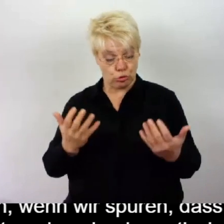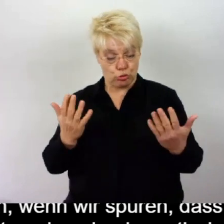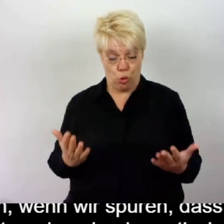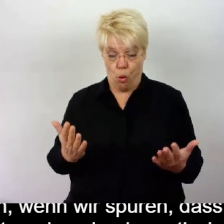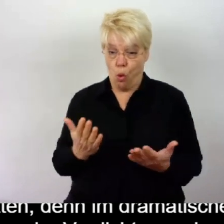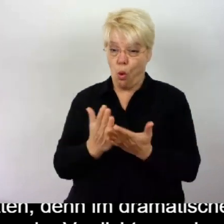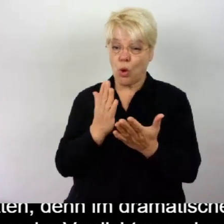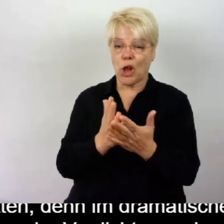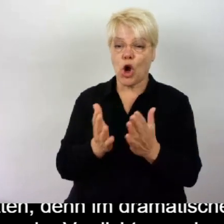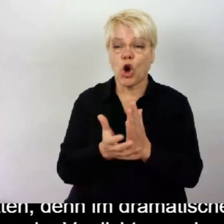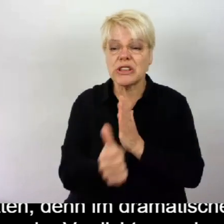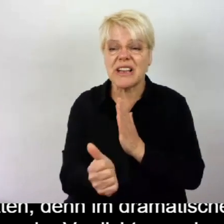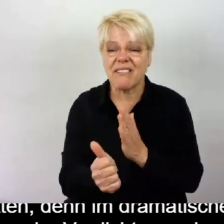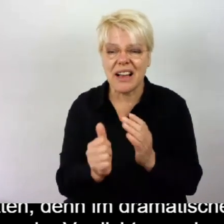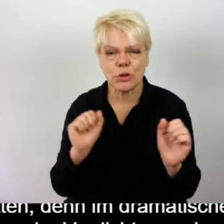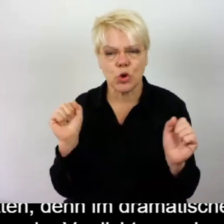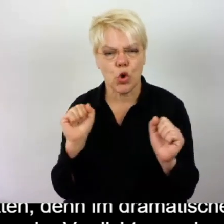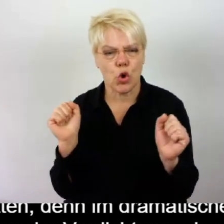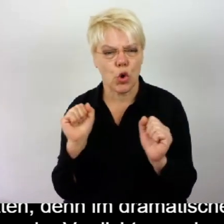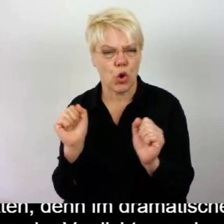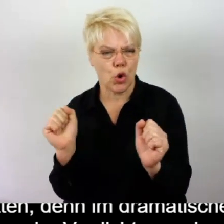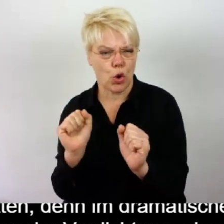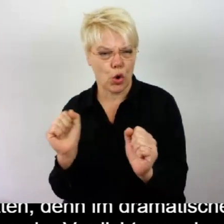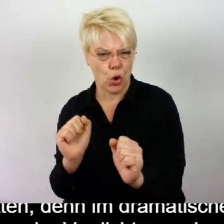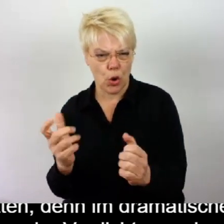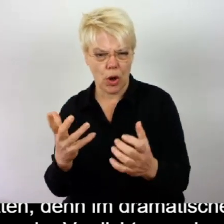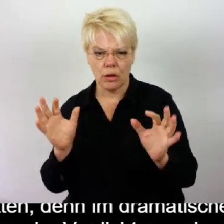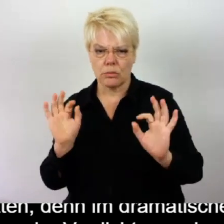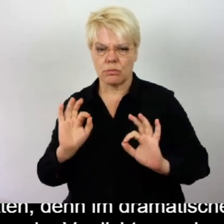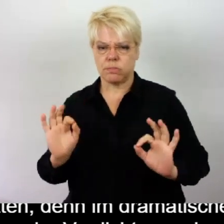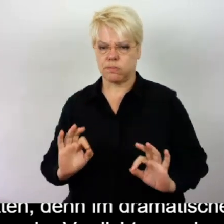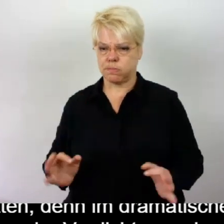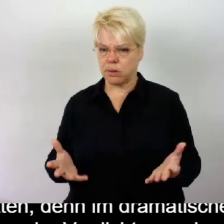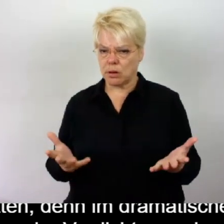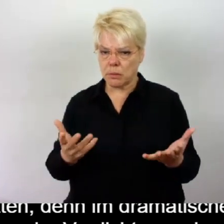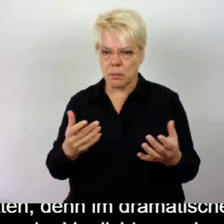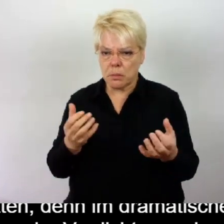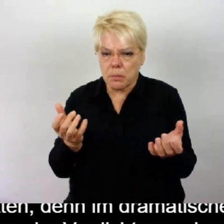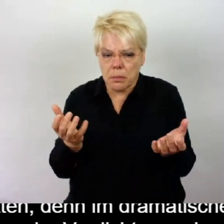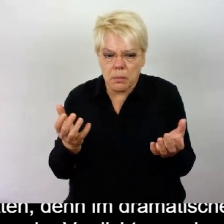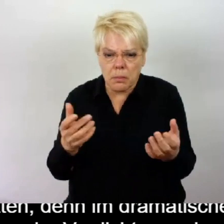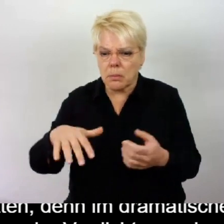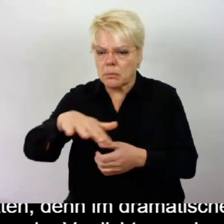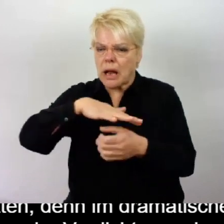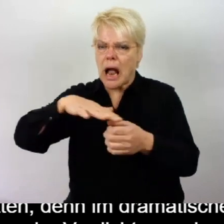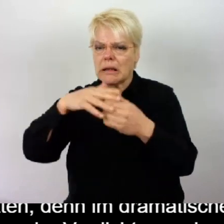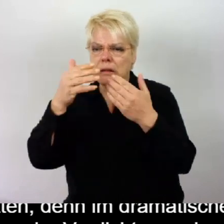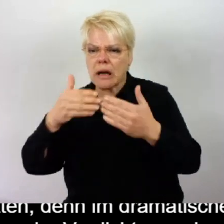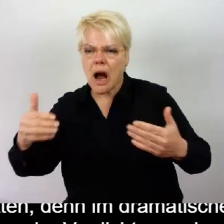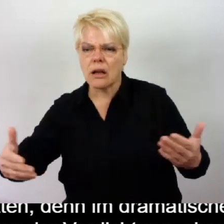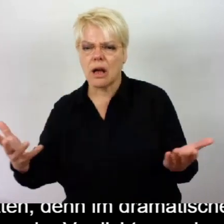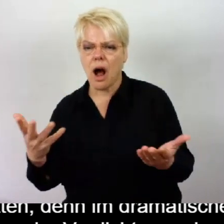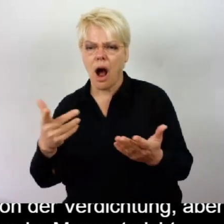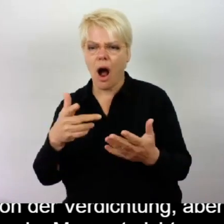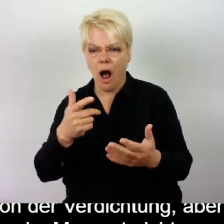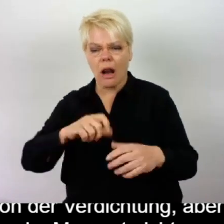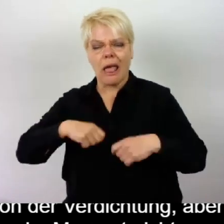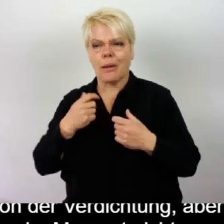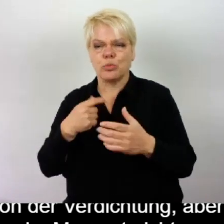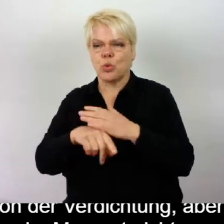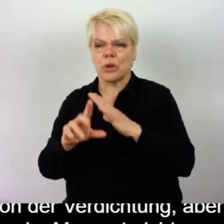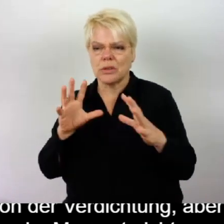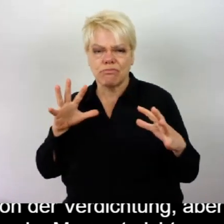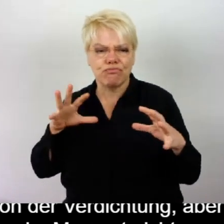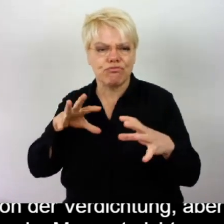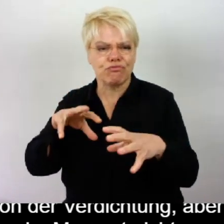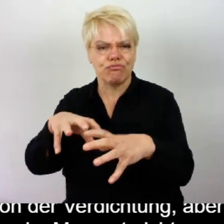erster Stelle auch mitstehen. Wir sind deshalb als Freistaat Bayern ein verlässlicher Partner und legen als eines von wenigen